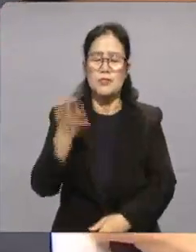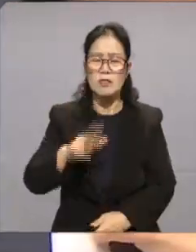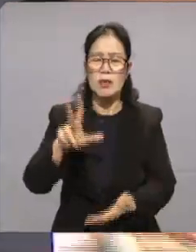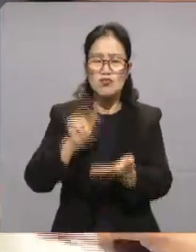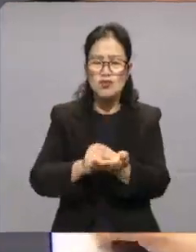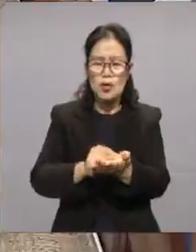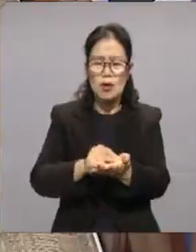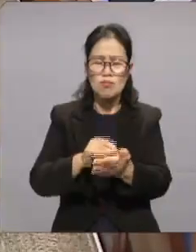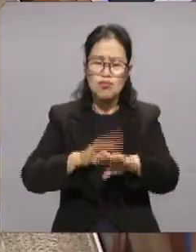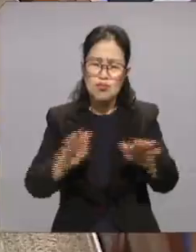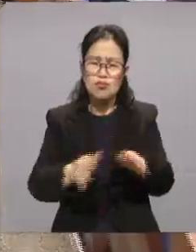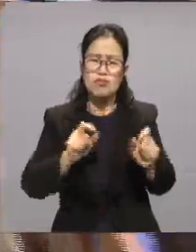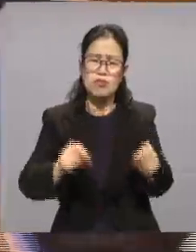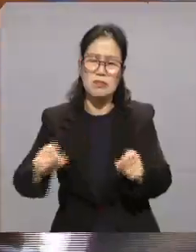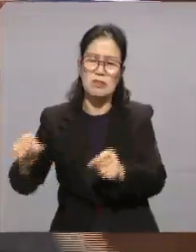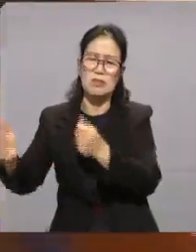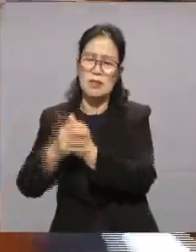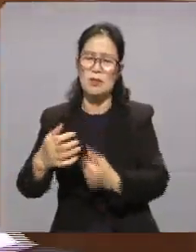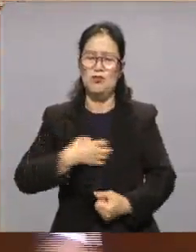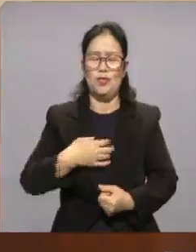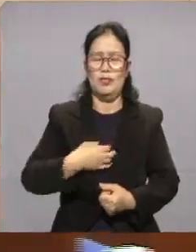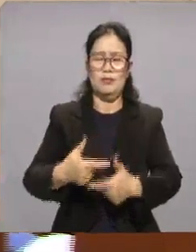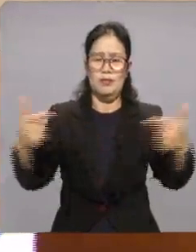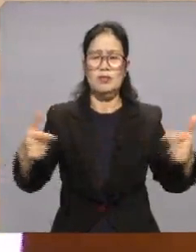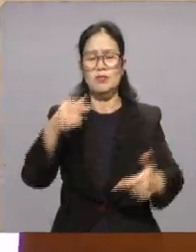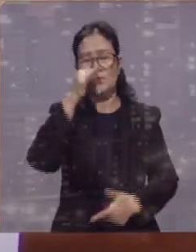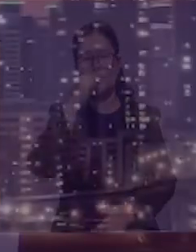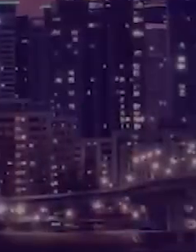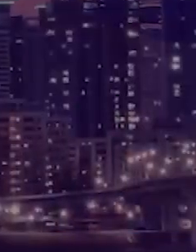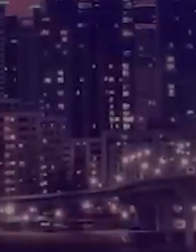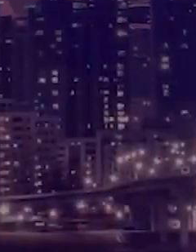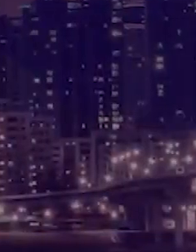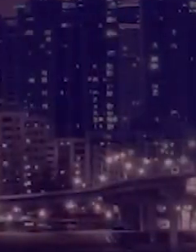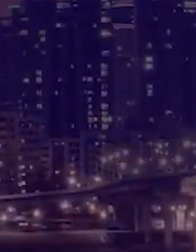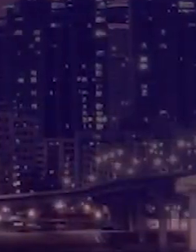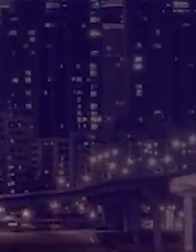미뤄지면서 위기감이 커지고 있습니다 OBS 뉴스 황다인 있니다